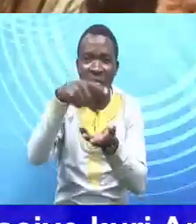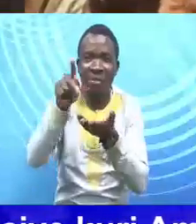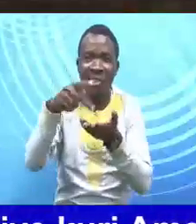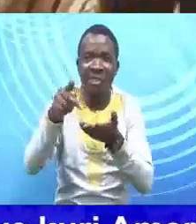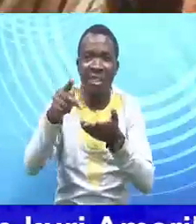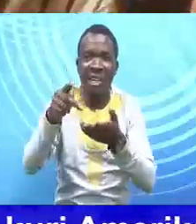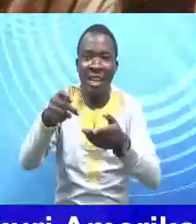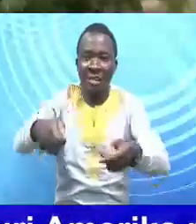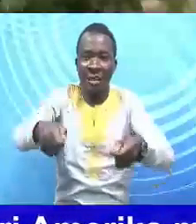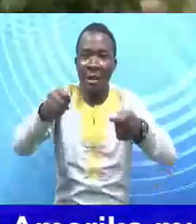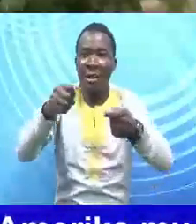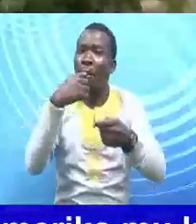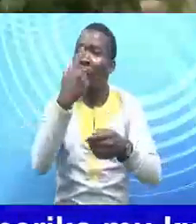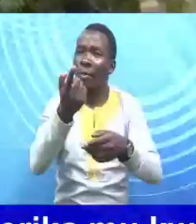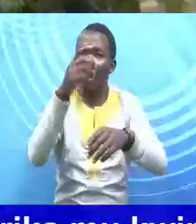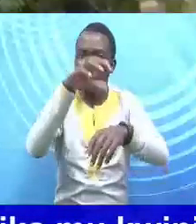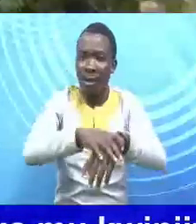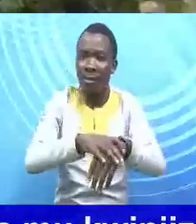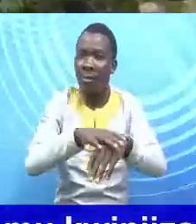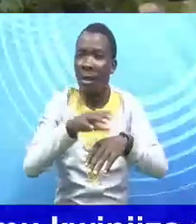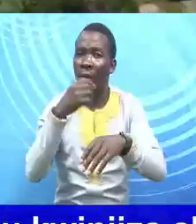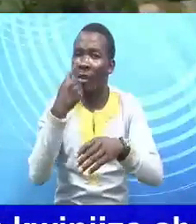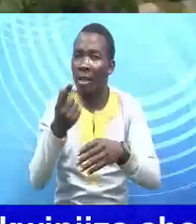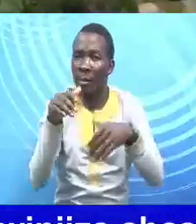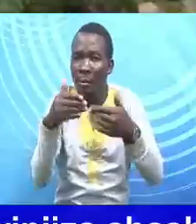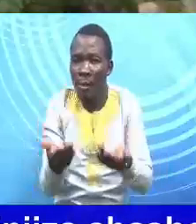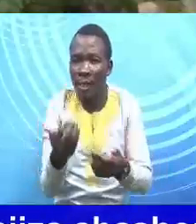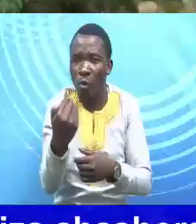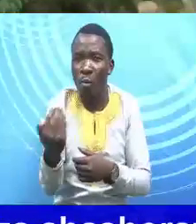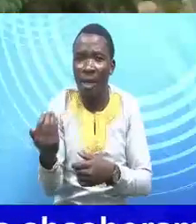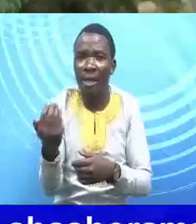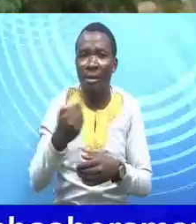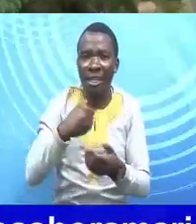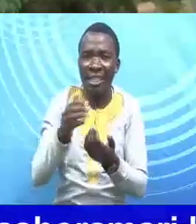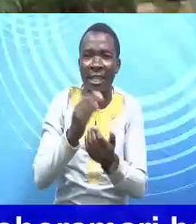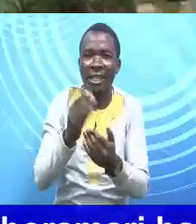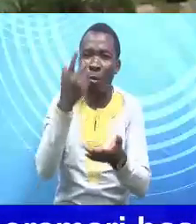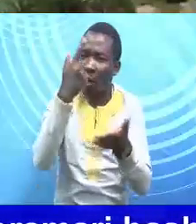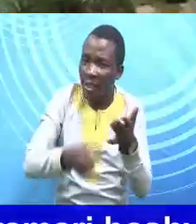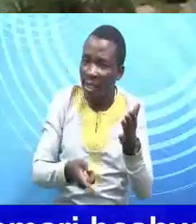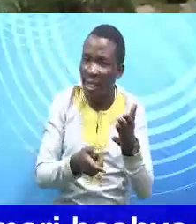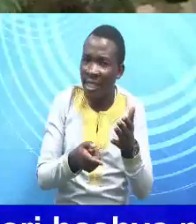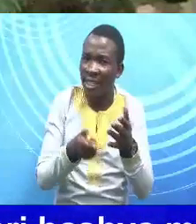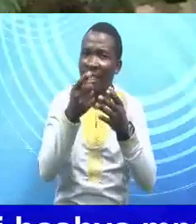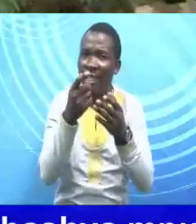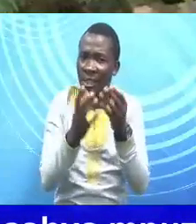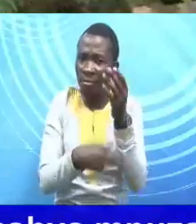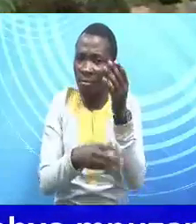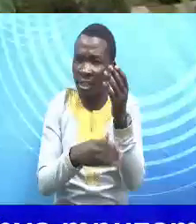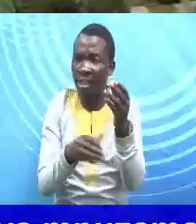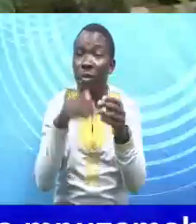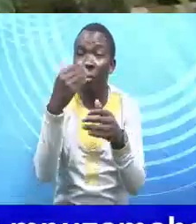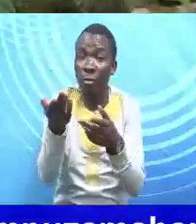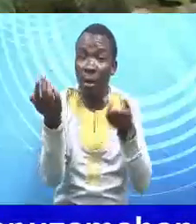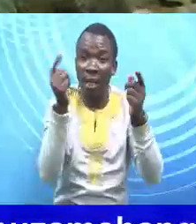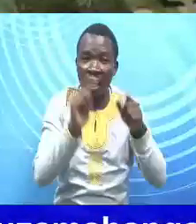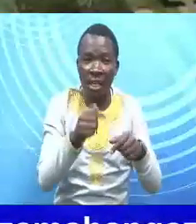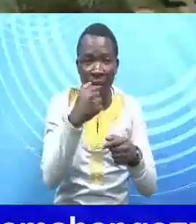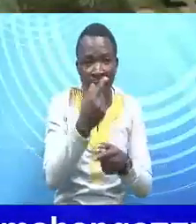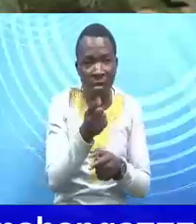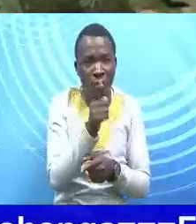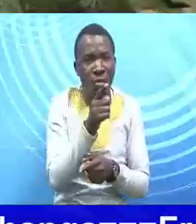mwana wanje ari butungwe nsinfite imbaraga zaje gucuncura ndavuga nti umwana wanje aratungwa n'iki naraje ngira uyu mugabo